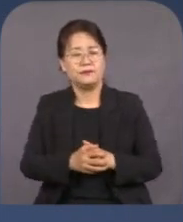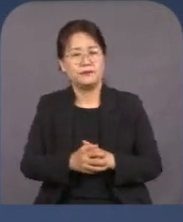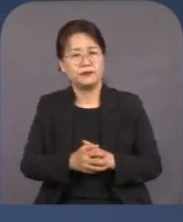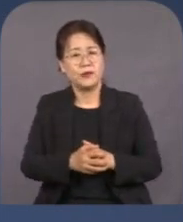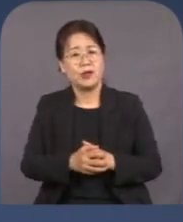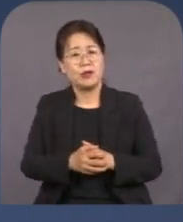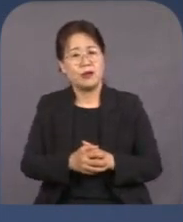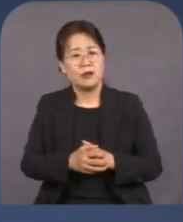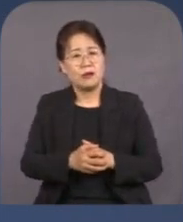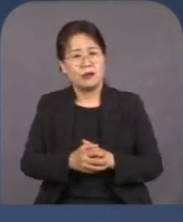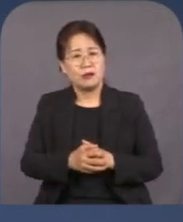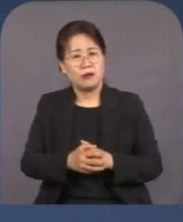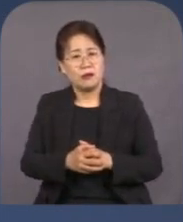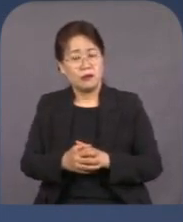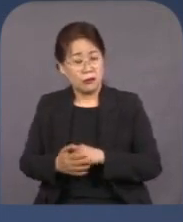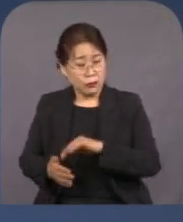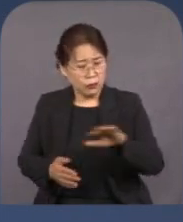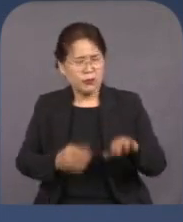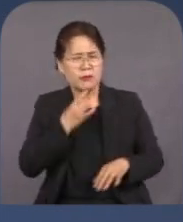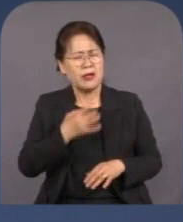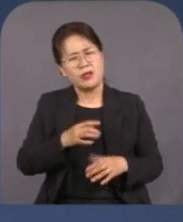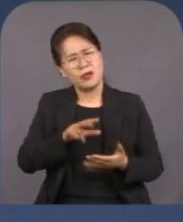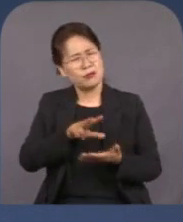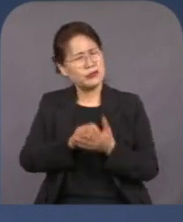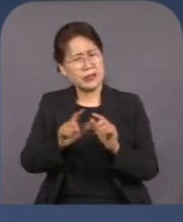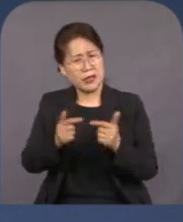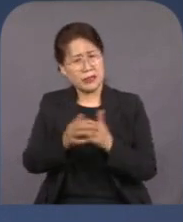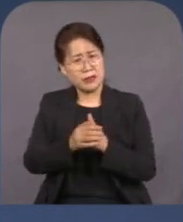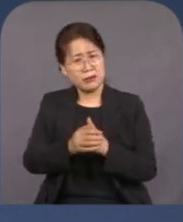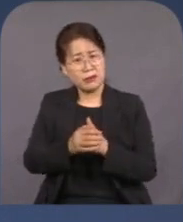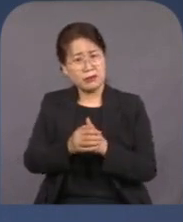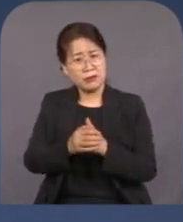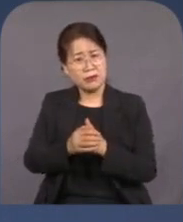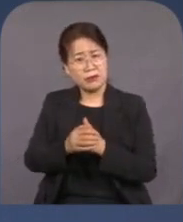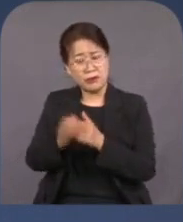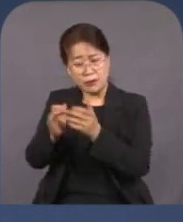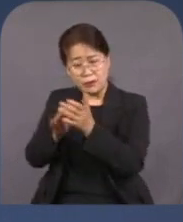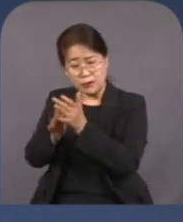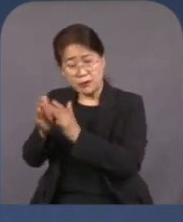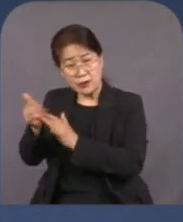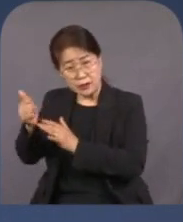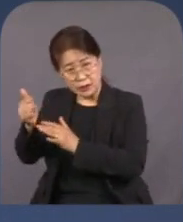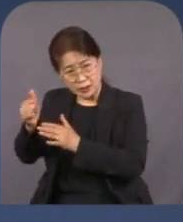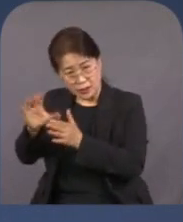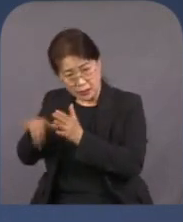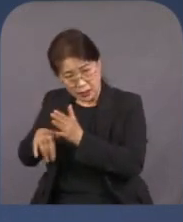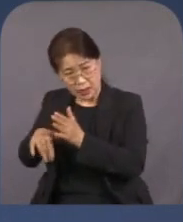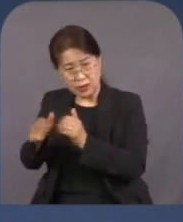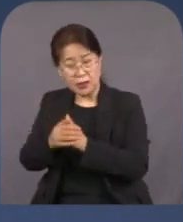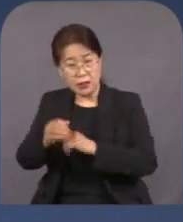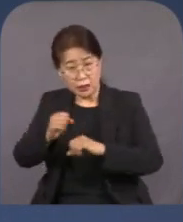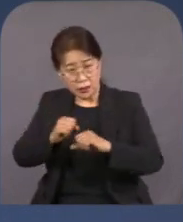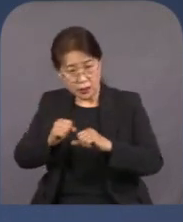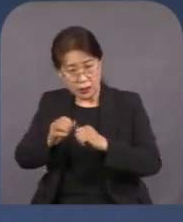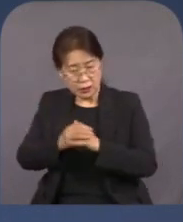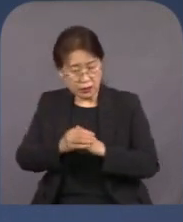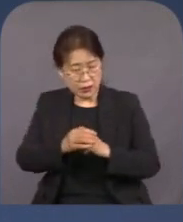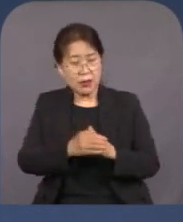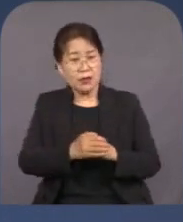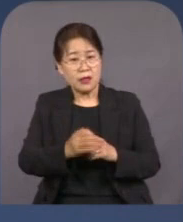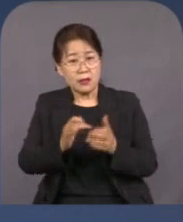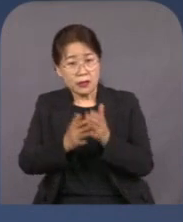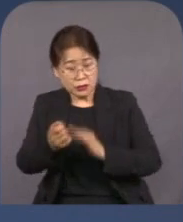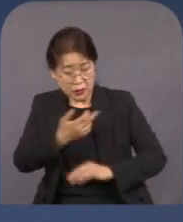근데 이거예요 여러분 우리만의 문제가 아니더라고요 당시에 예수님의 제자들에게도 그런 일이 있었어요 자